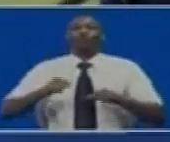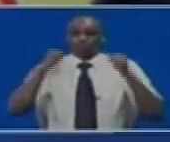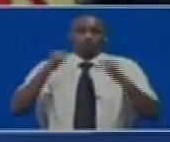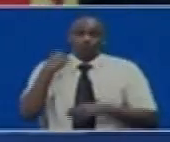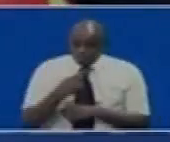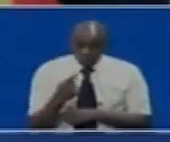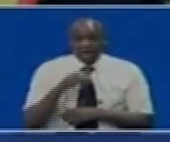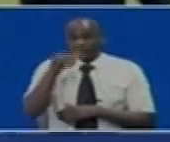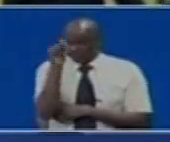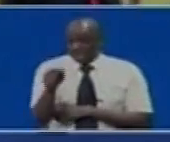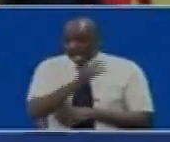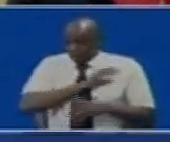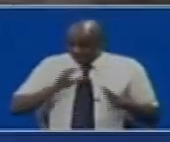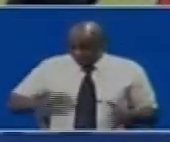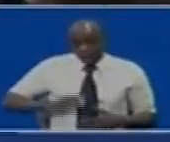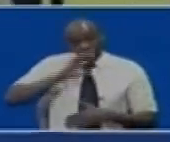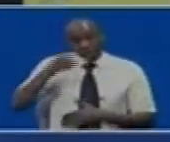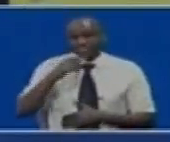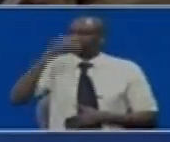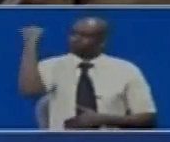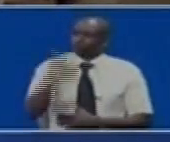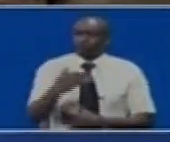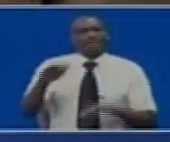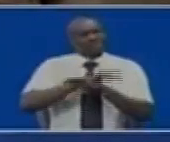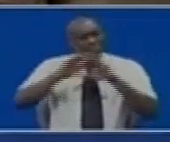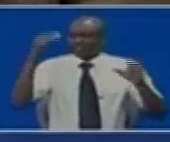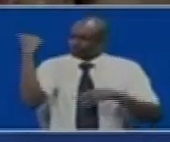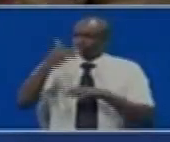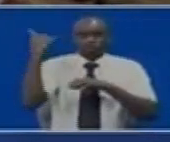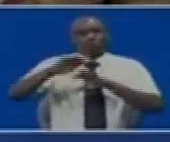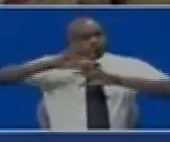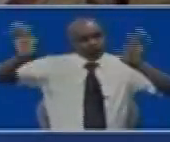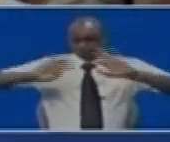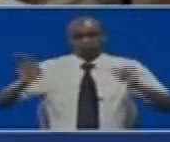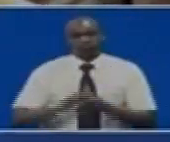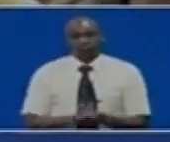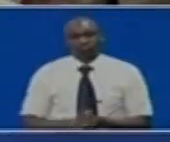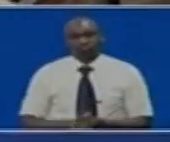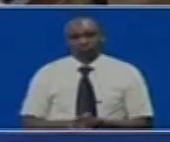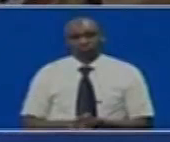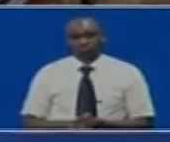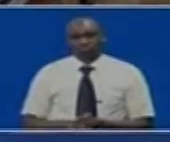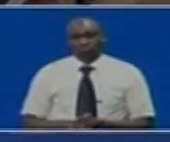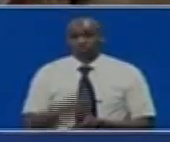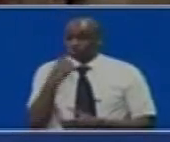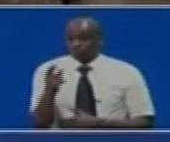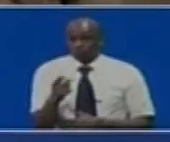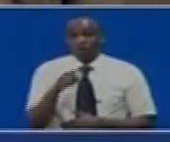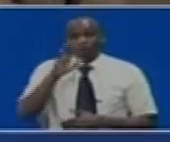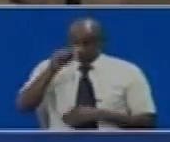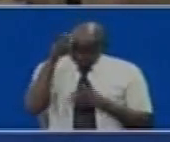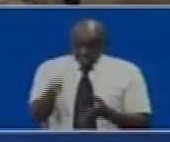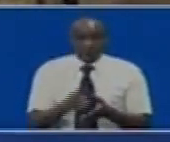Hali iliyomlazimu kamishna wa kaunti kuhitimisha sherehe. Mungu kwa anaacha kusherekea. So, kuanzia